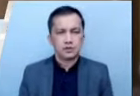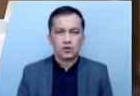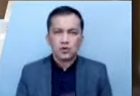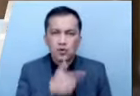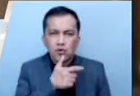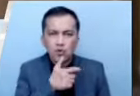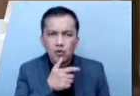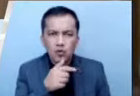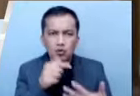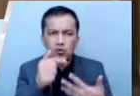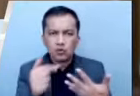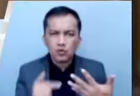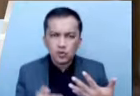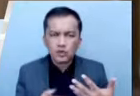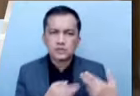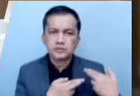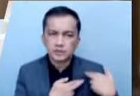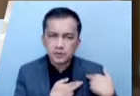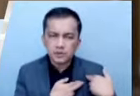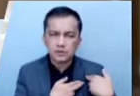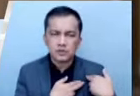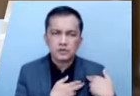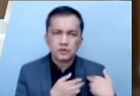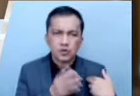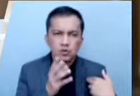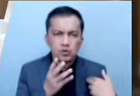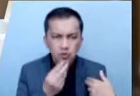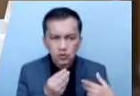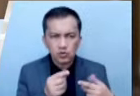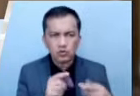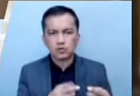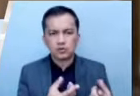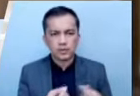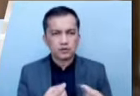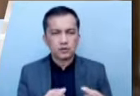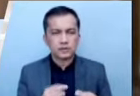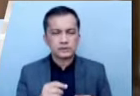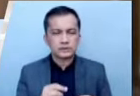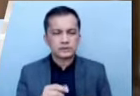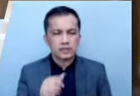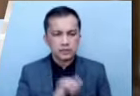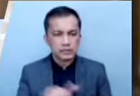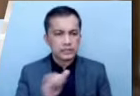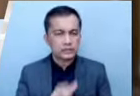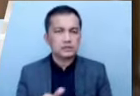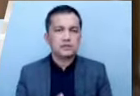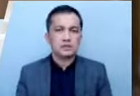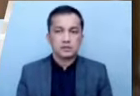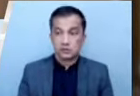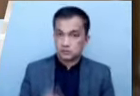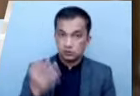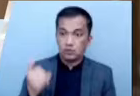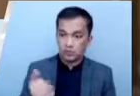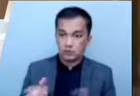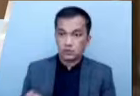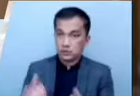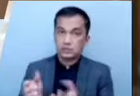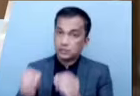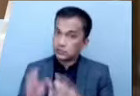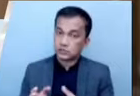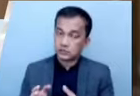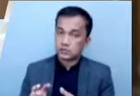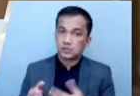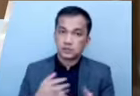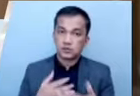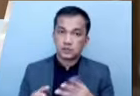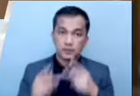dito, kung sino-sino ang gumagawa ng scheme na to. That's why we are encouraging lahat ng mga teachers or kahit the public